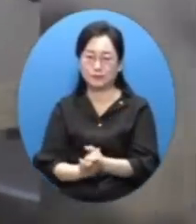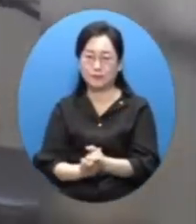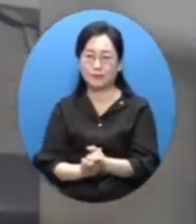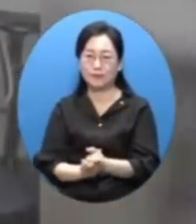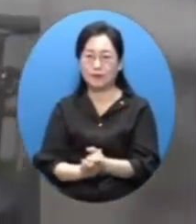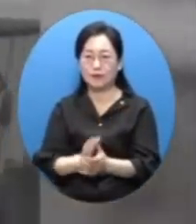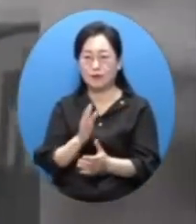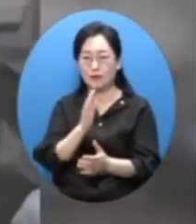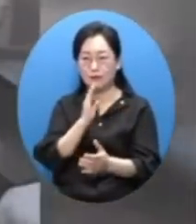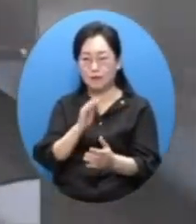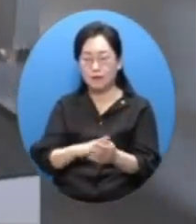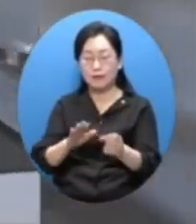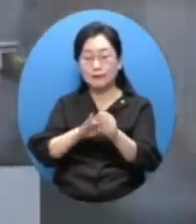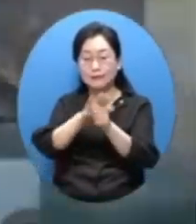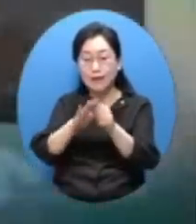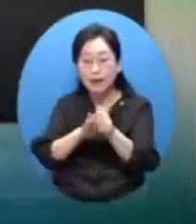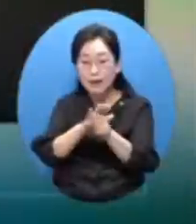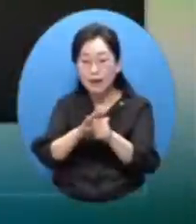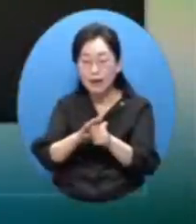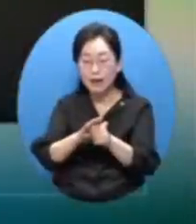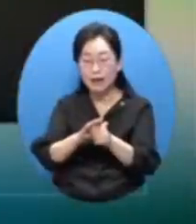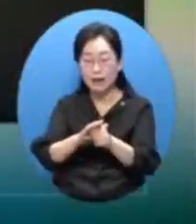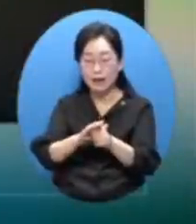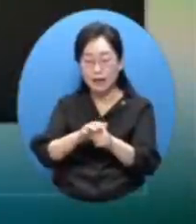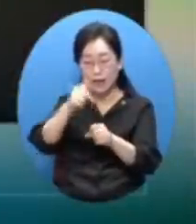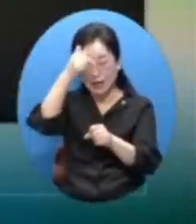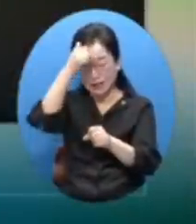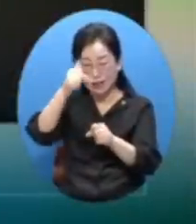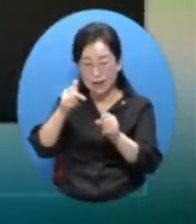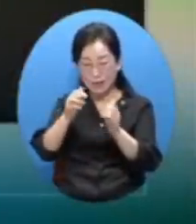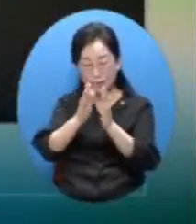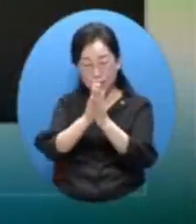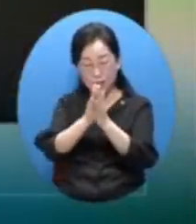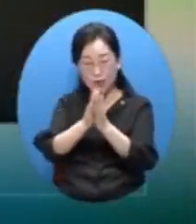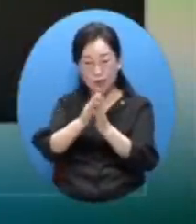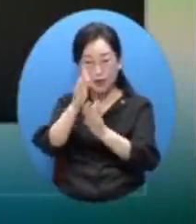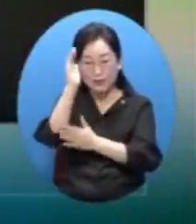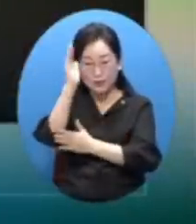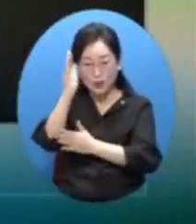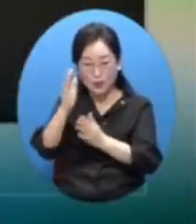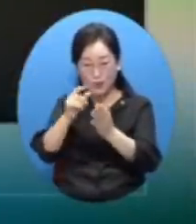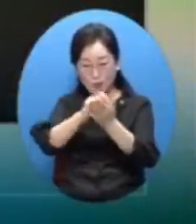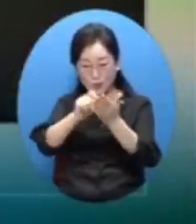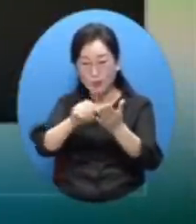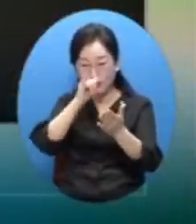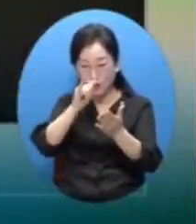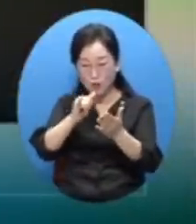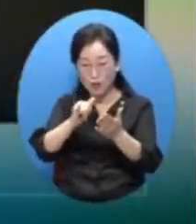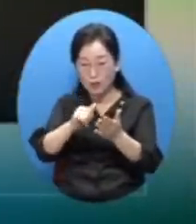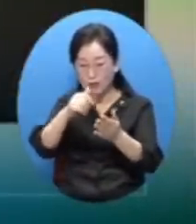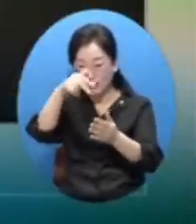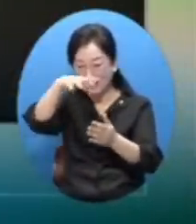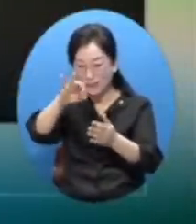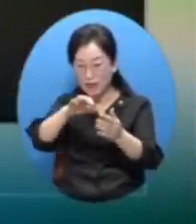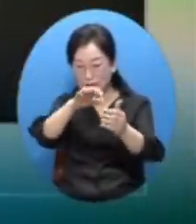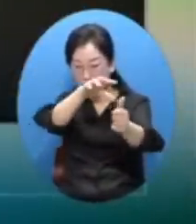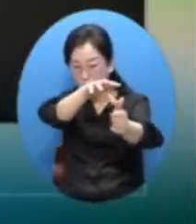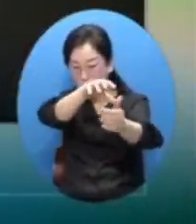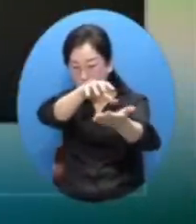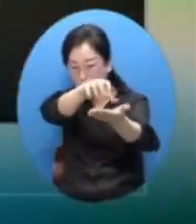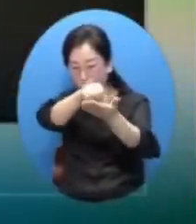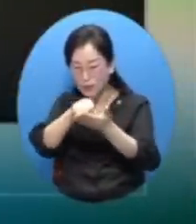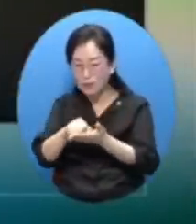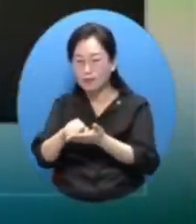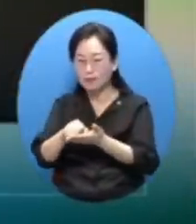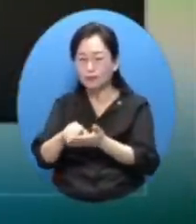이광수의 소설 사랑이라고 하는 소설이 있는데 이 소설의 주인공 안빈이 바로 이 장 박사를 모델로 한 글입니다. 춘원